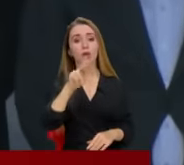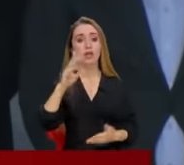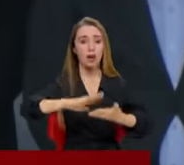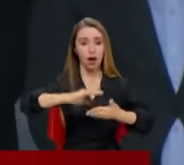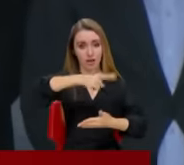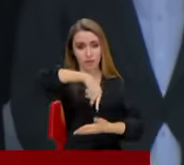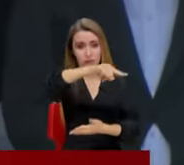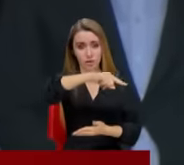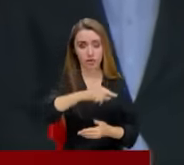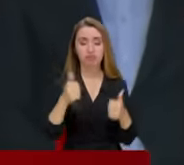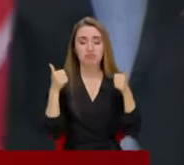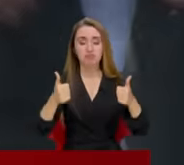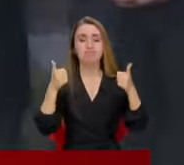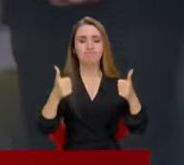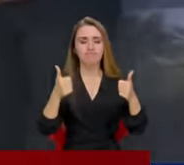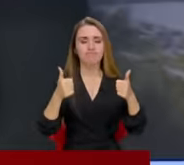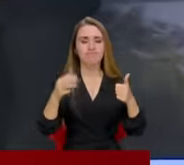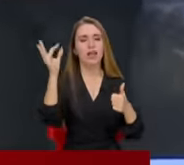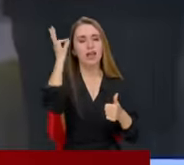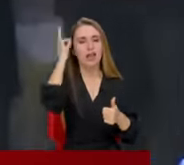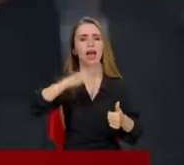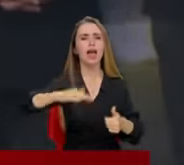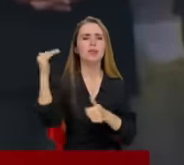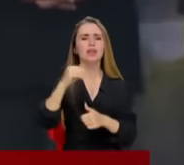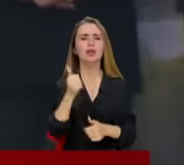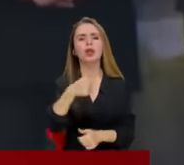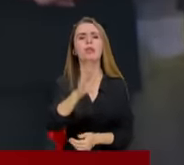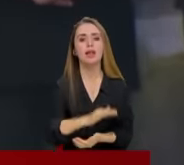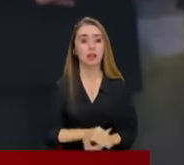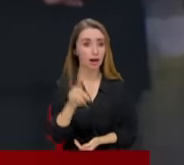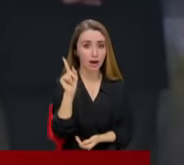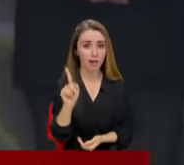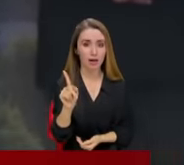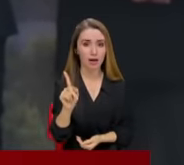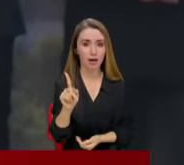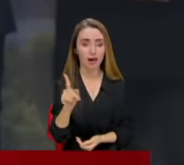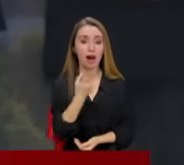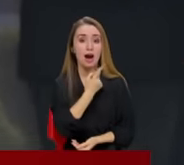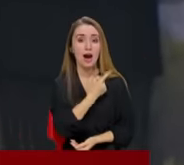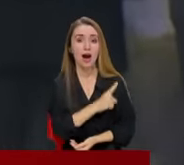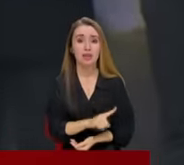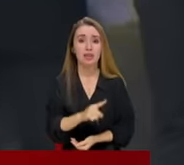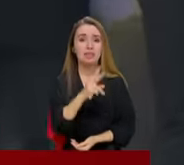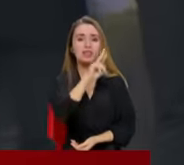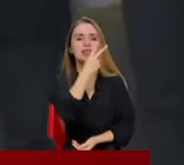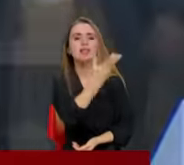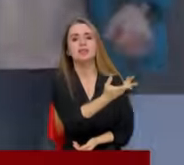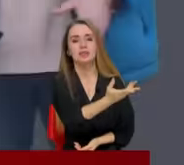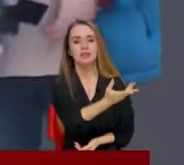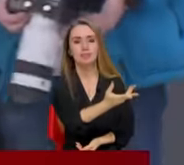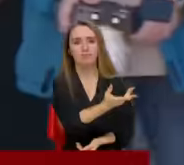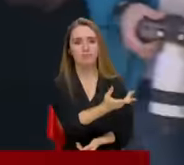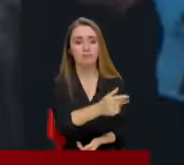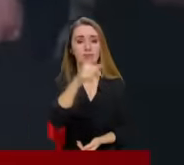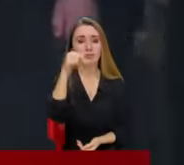arkadaş. Tamam, pardon. Hepiniz gelin, önemli değil. Ama adayınıza yazık, adayınıza.